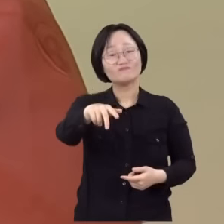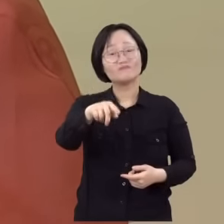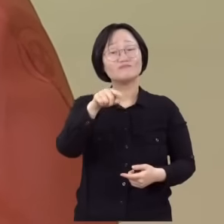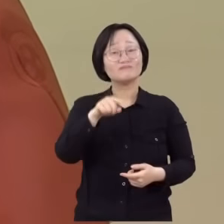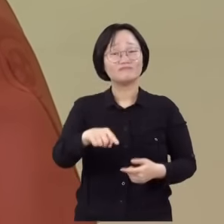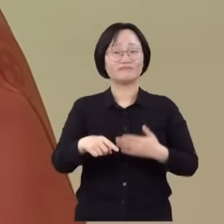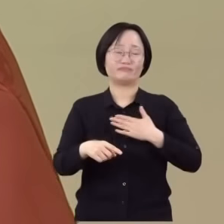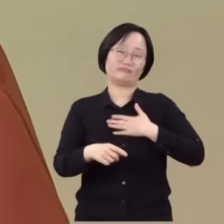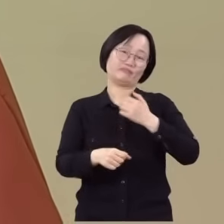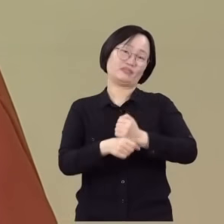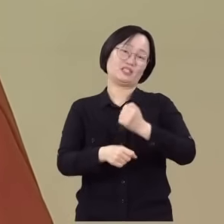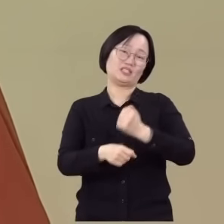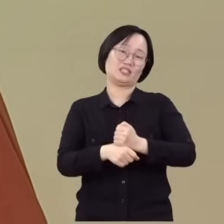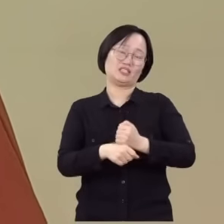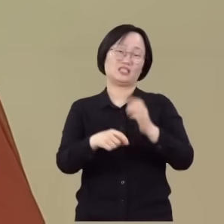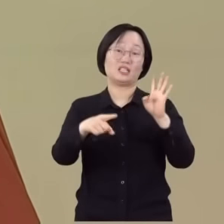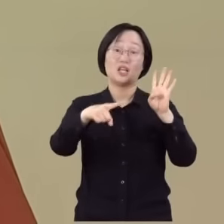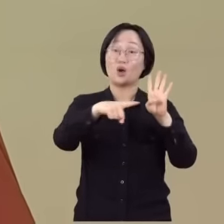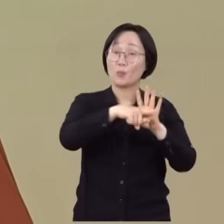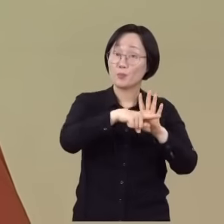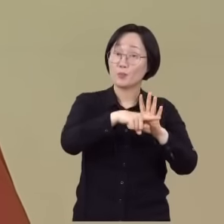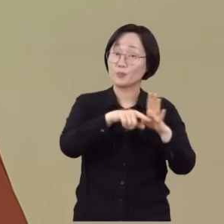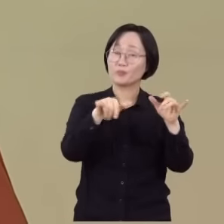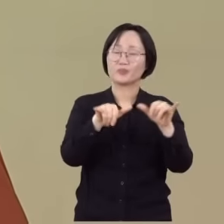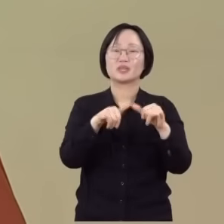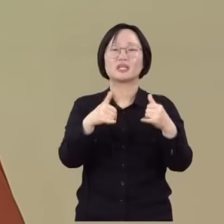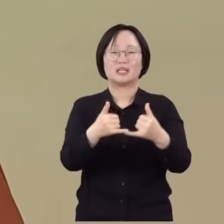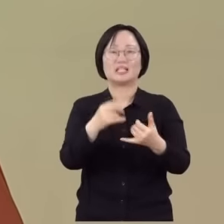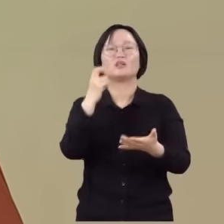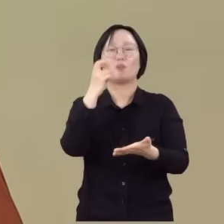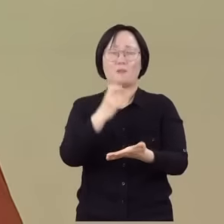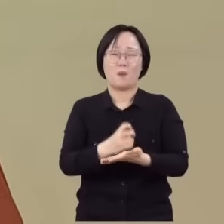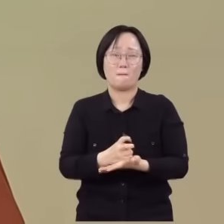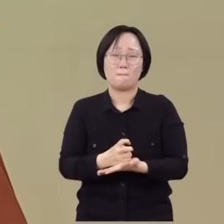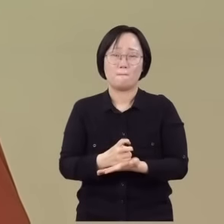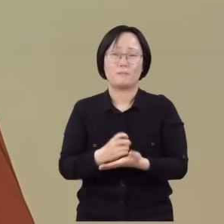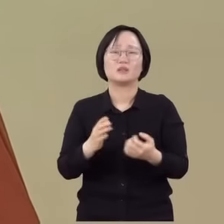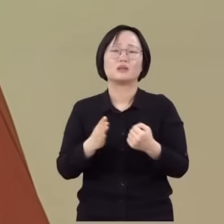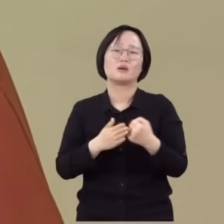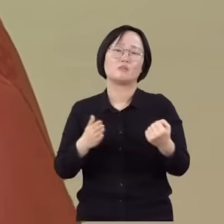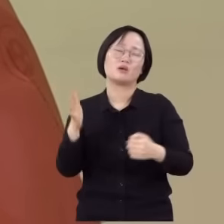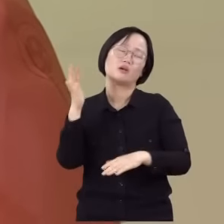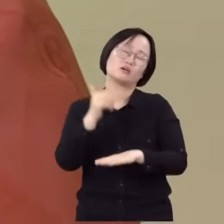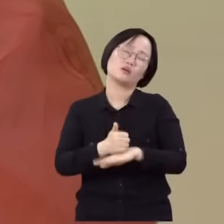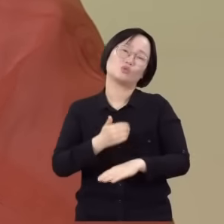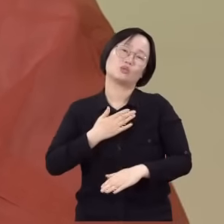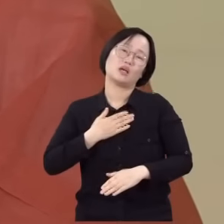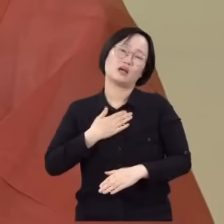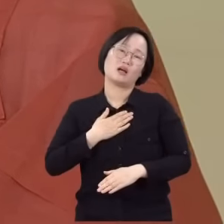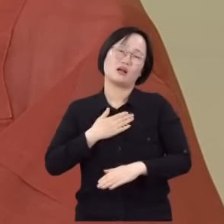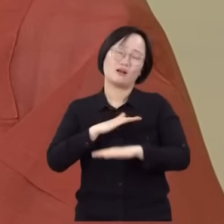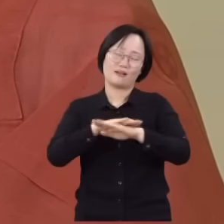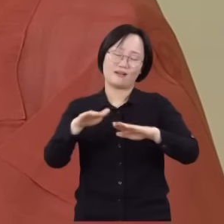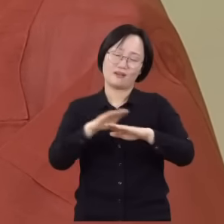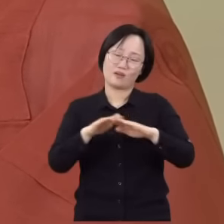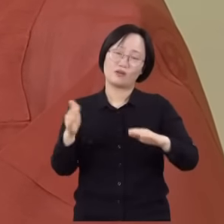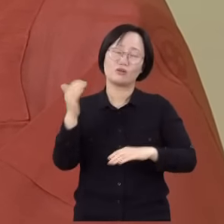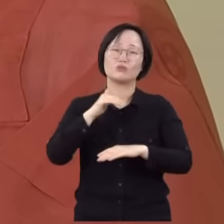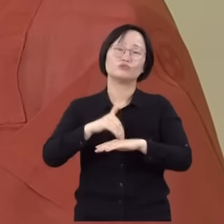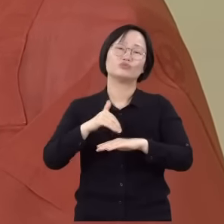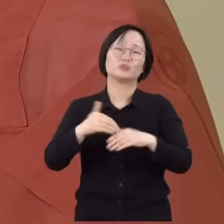인연이라고 합니다 결국은 내가 닦아야 합니다 그래서 우리